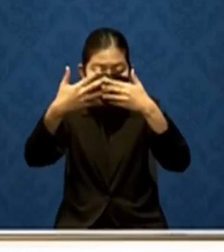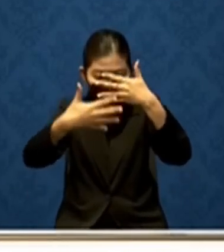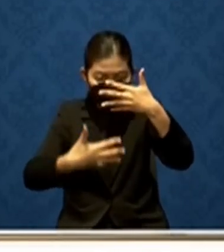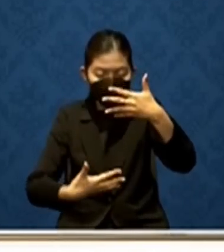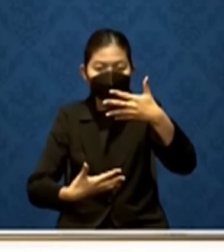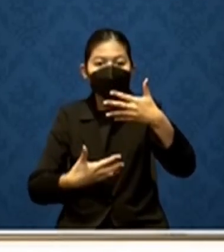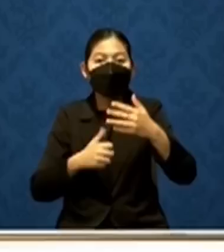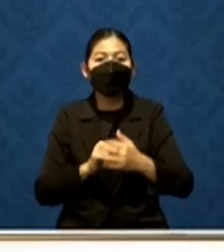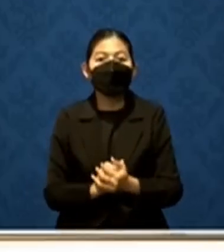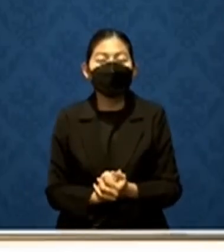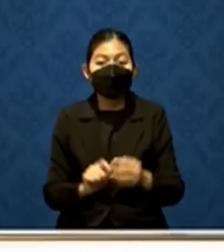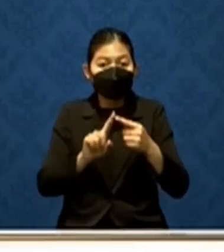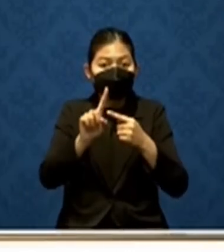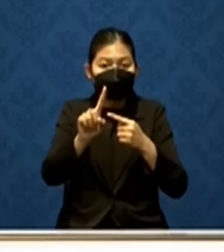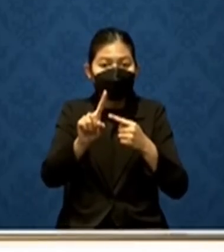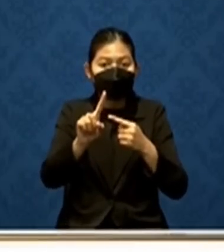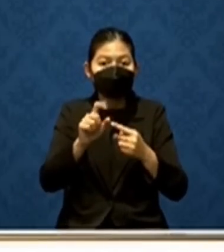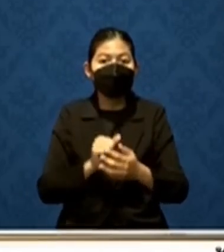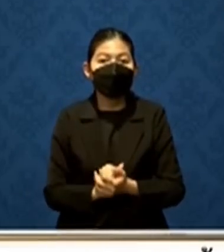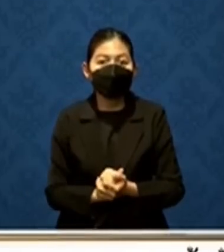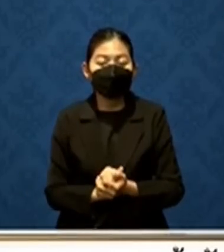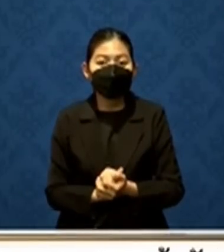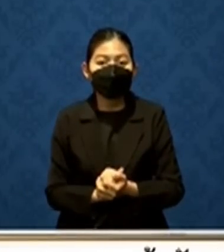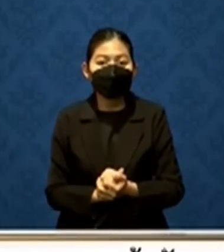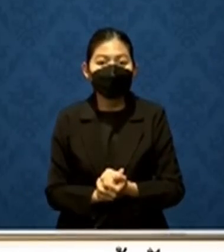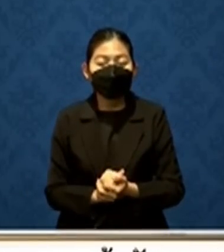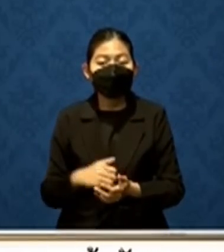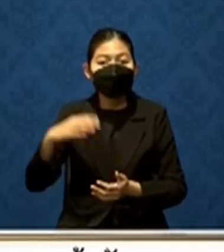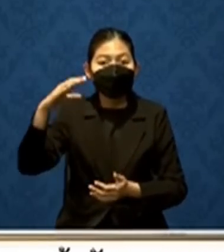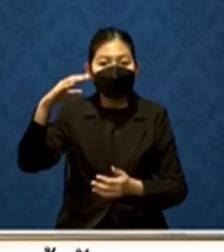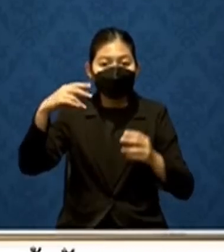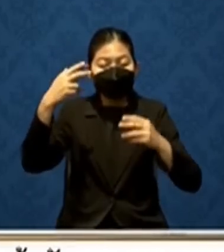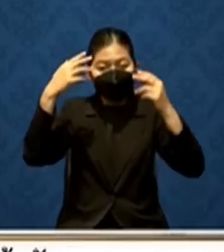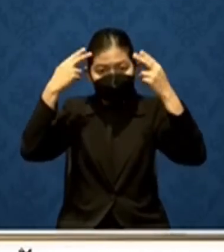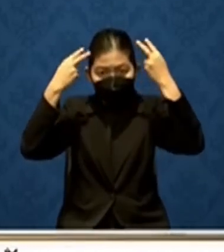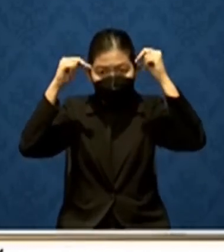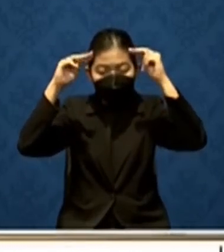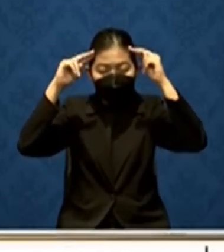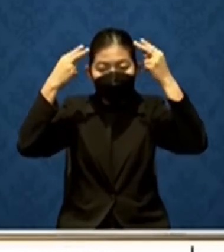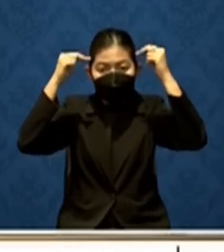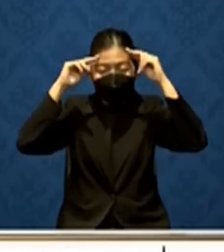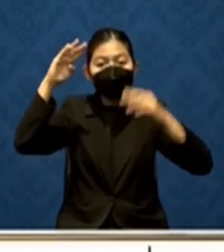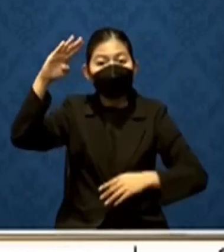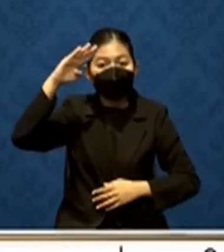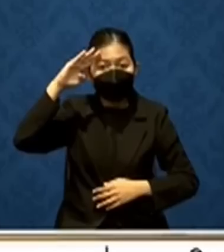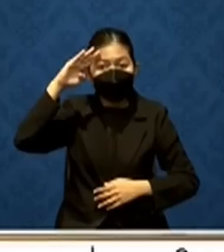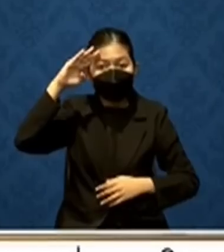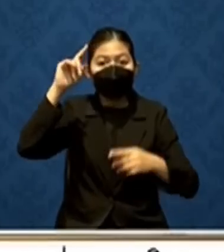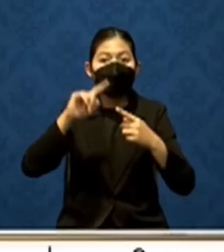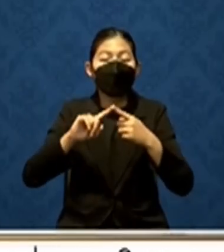นี้ล้อเล่งมีคนเอกประยุทธ์จันทร์โอชานายกรัฐมนตรี